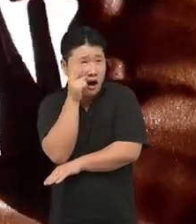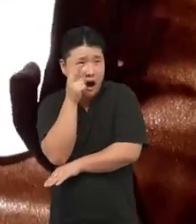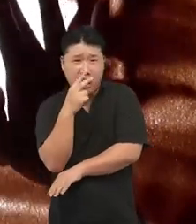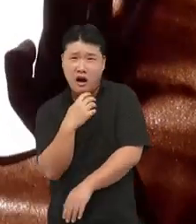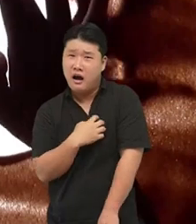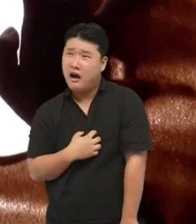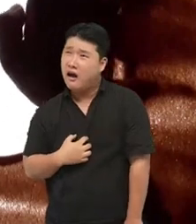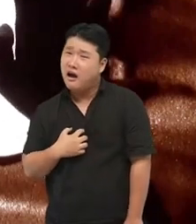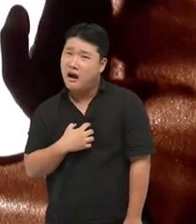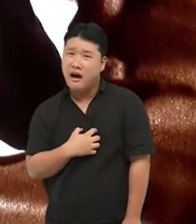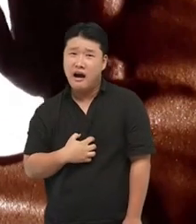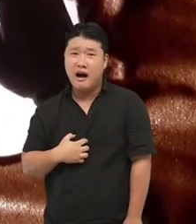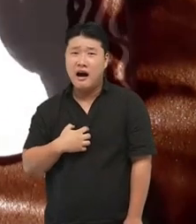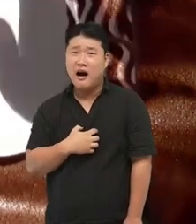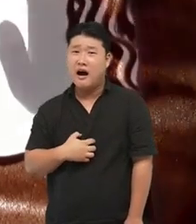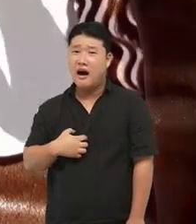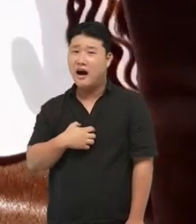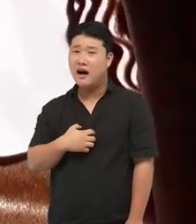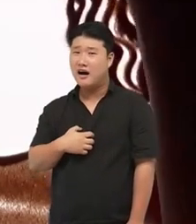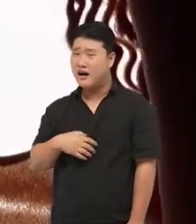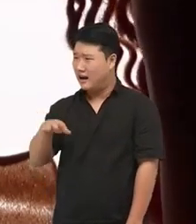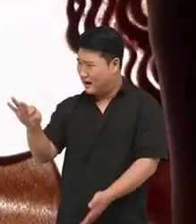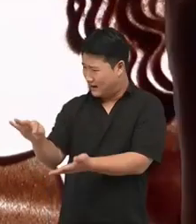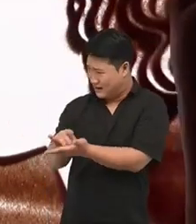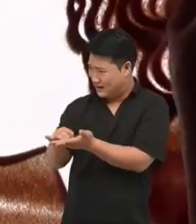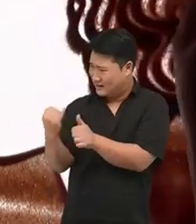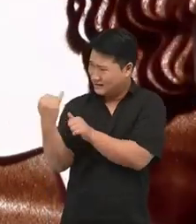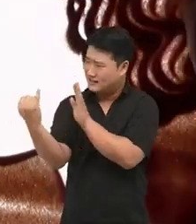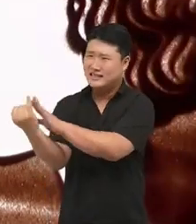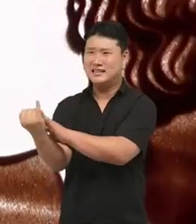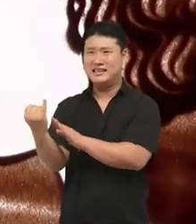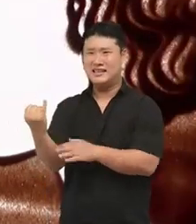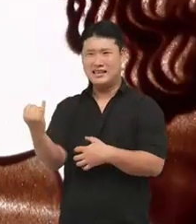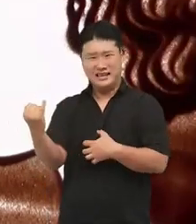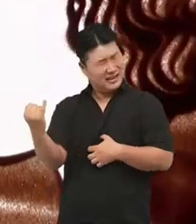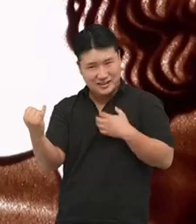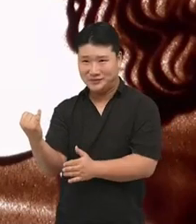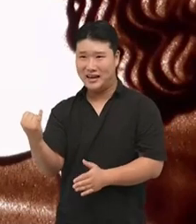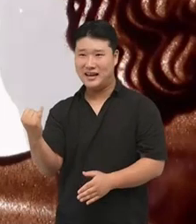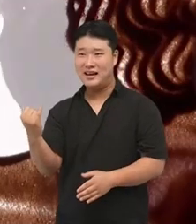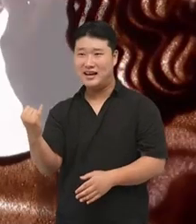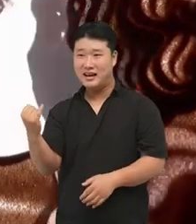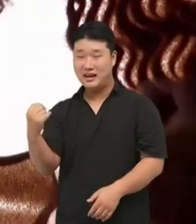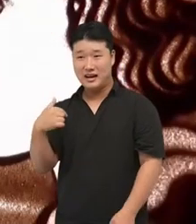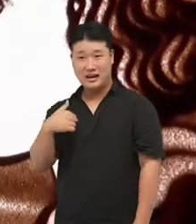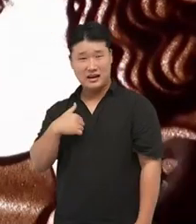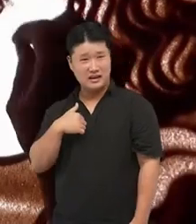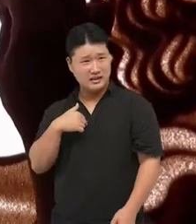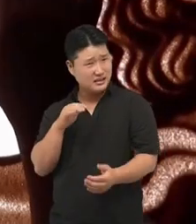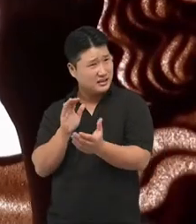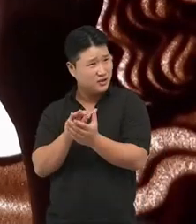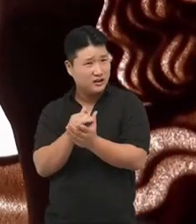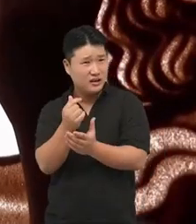수 있을까요? 에피, 너무 걱정 말아요. 이미 우리 친구들도 잘 도착해서 살고 있지